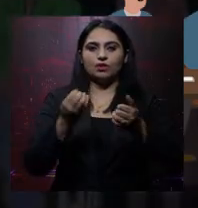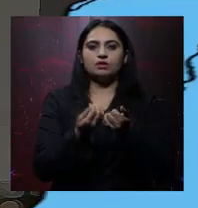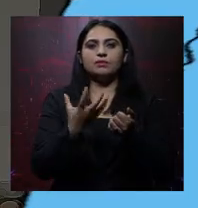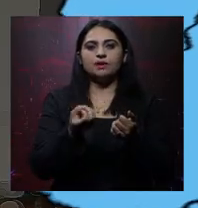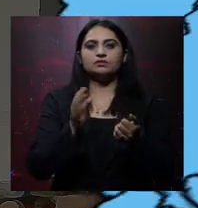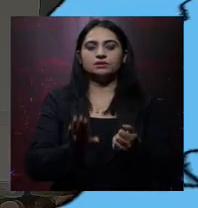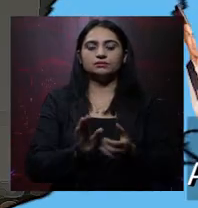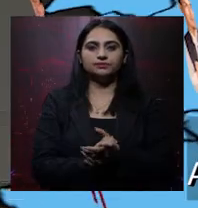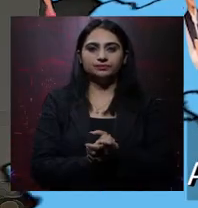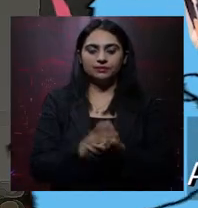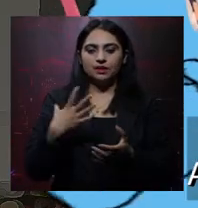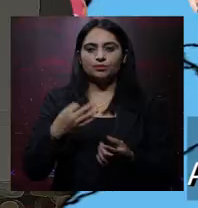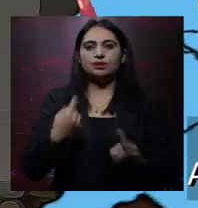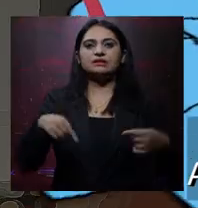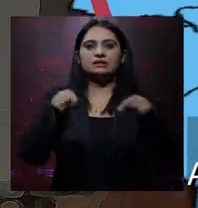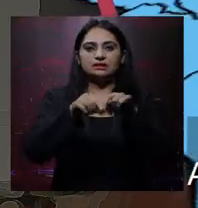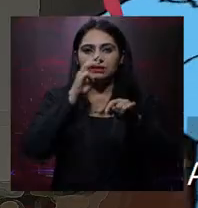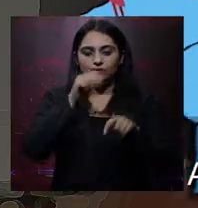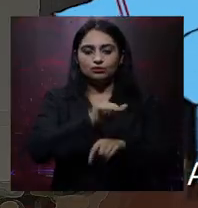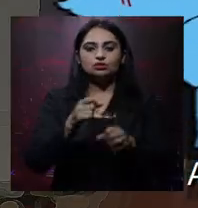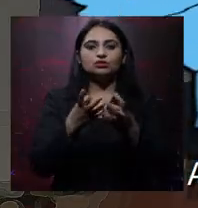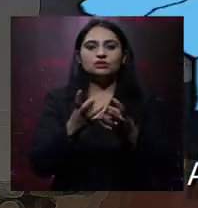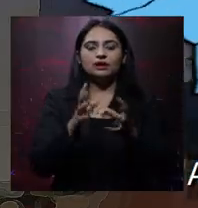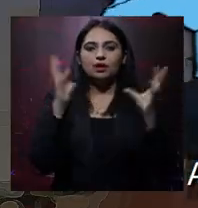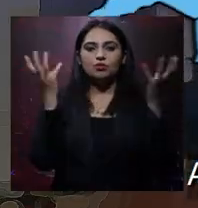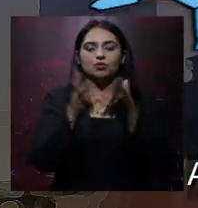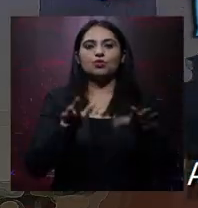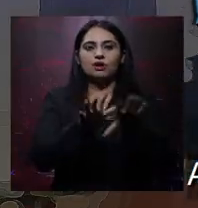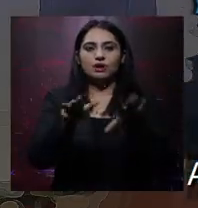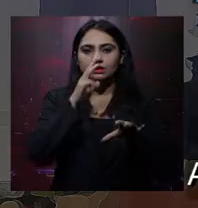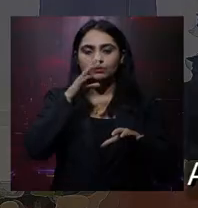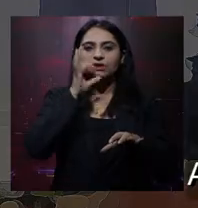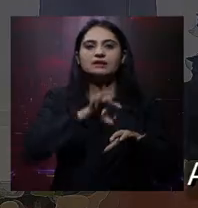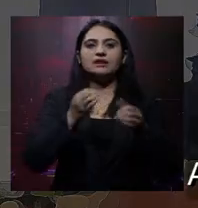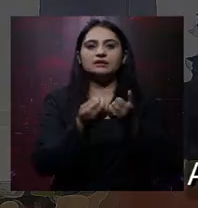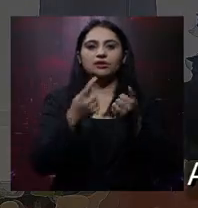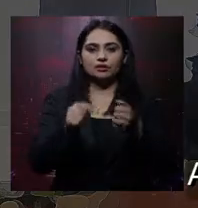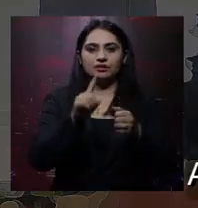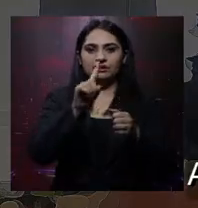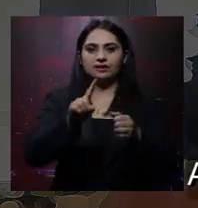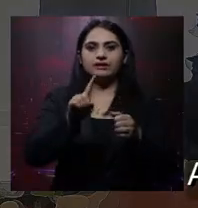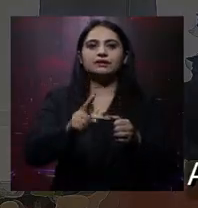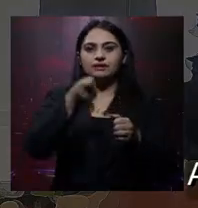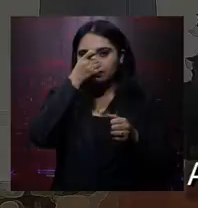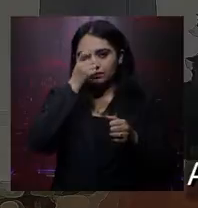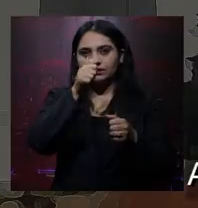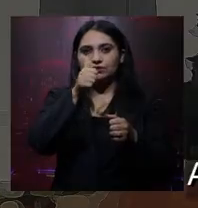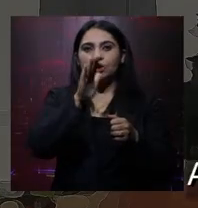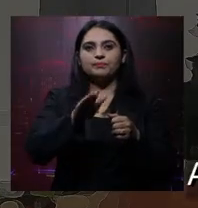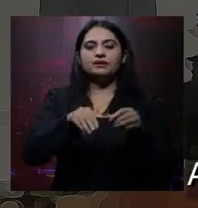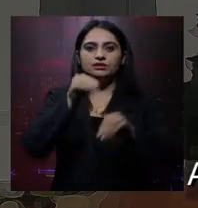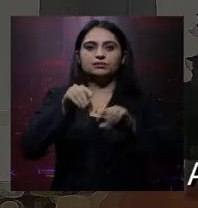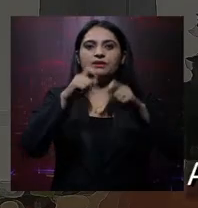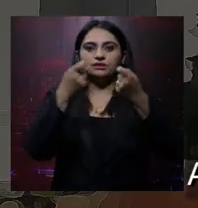पाउँछन्। प्रतिनिधि सभामा जनसङ्ख्या र भूगोलका आधारमा निर्धारण गरिएका 165 निर्वाचन